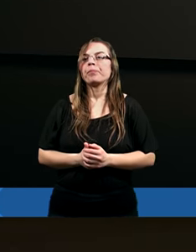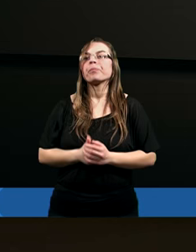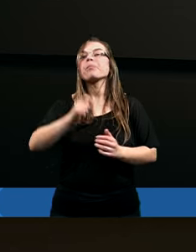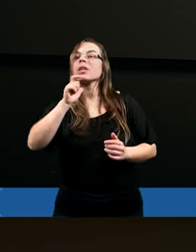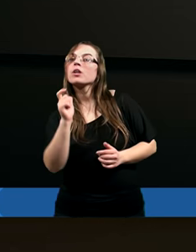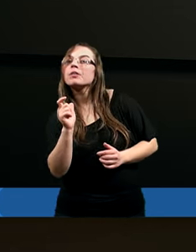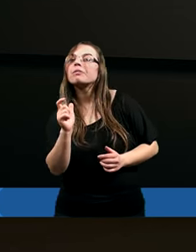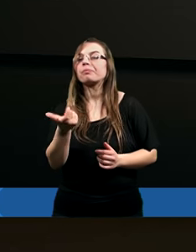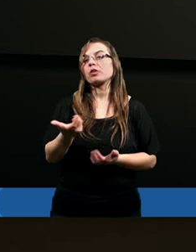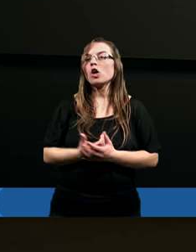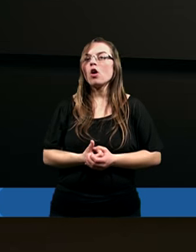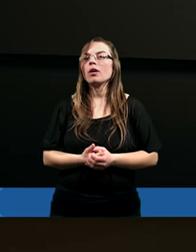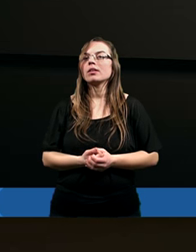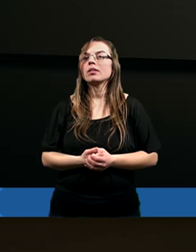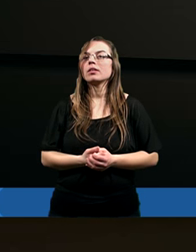co